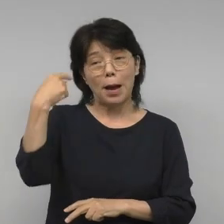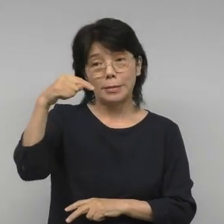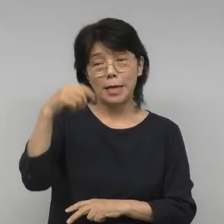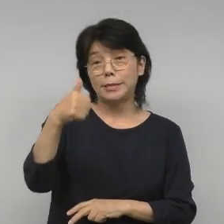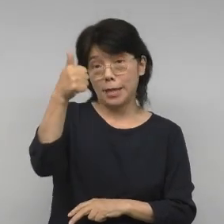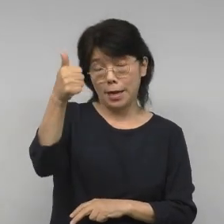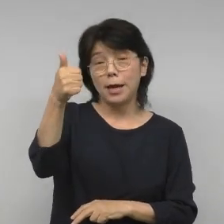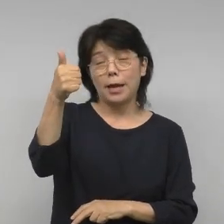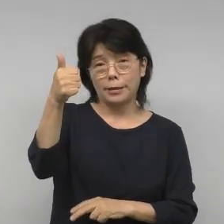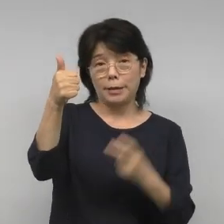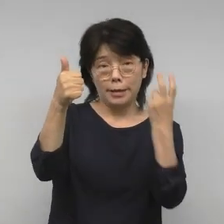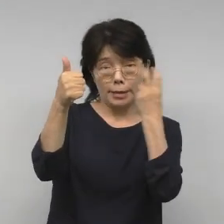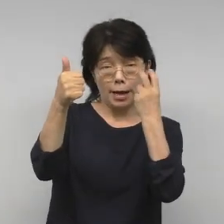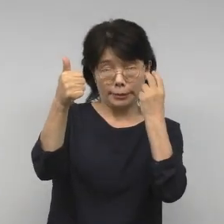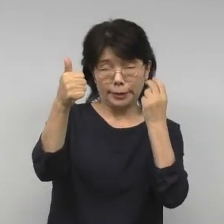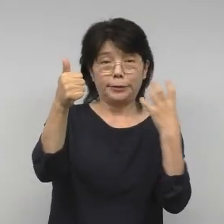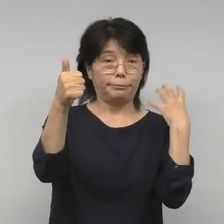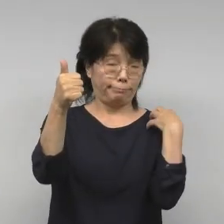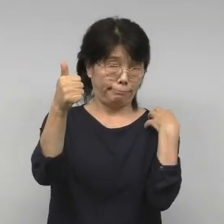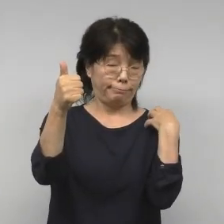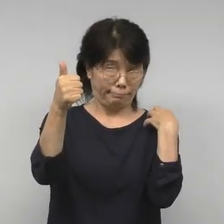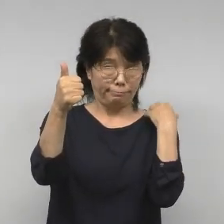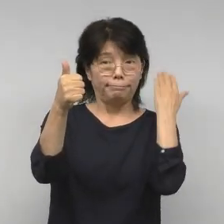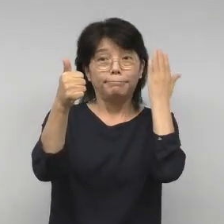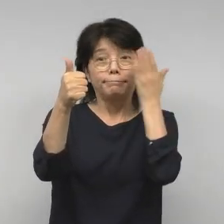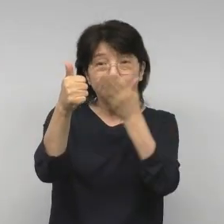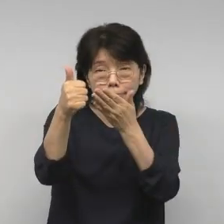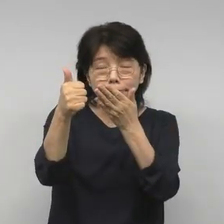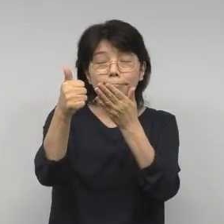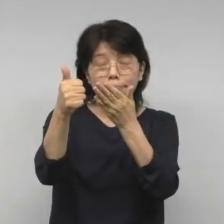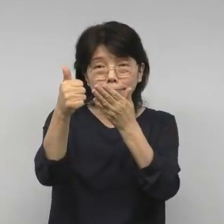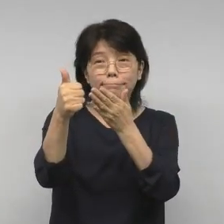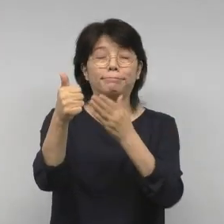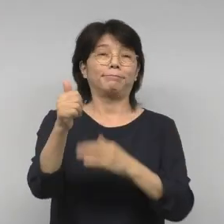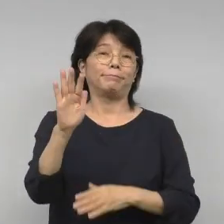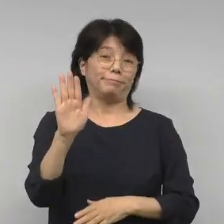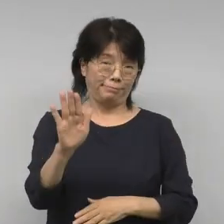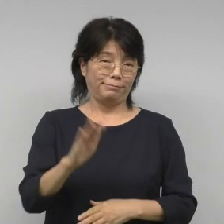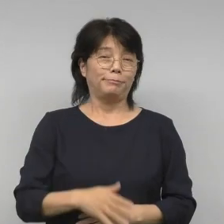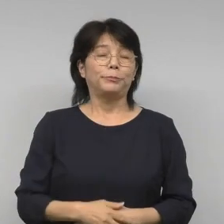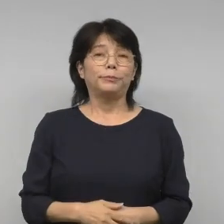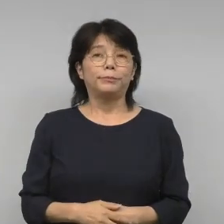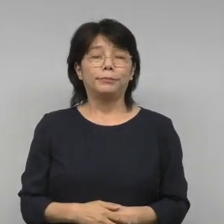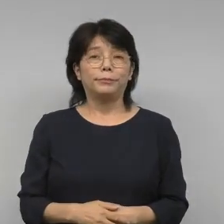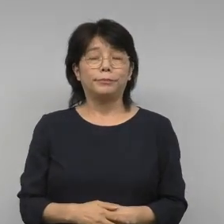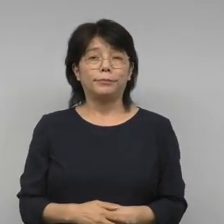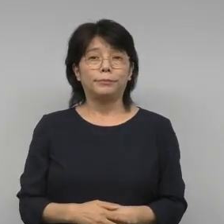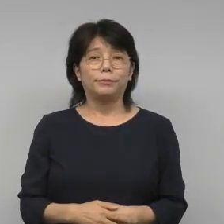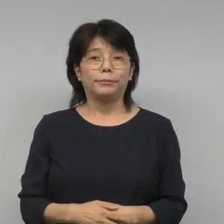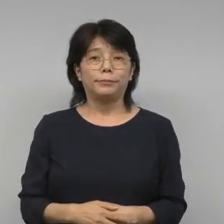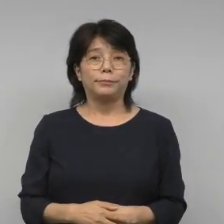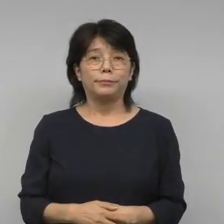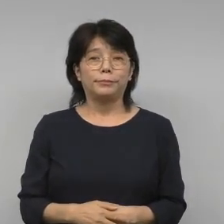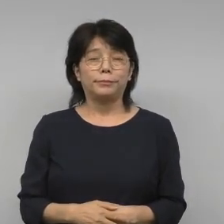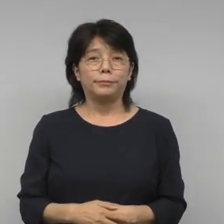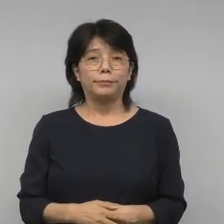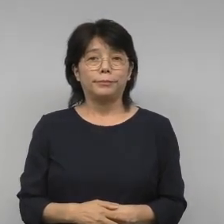に、まあ、幹事というかですね、監修もしていただいているというふうなことであります。